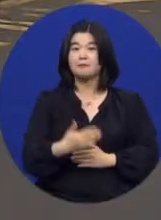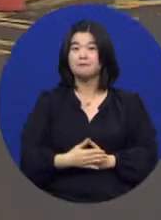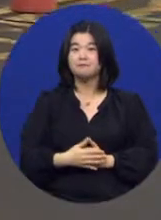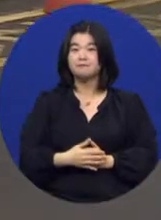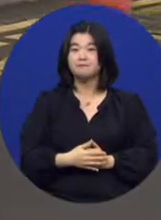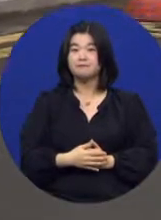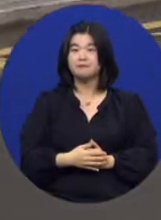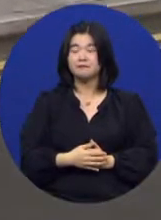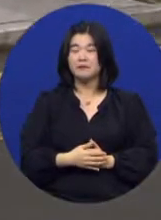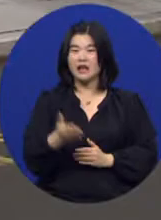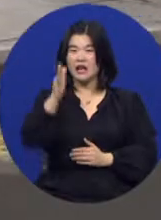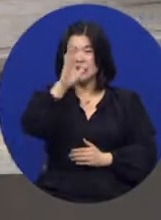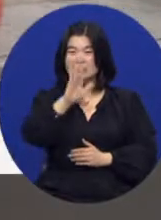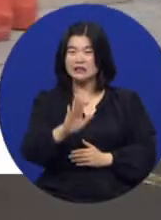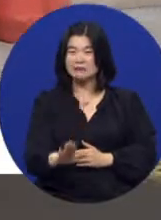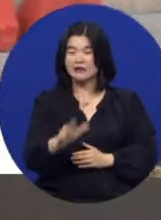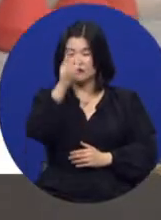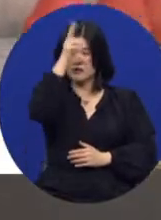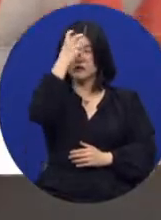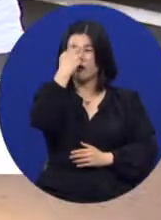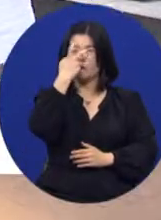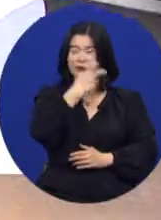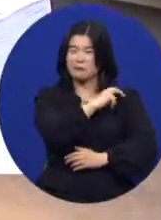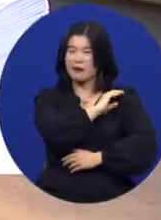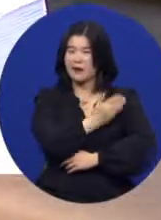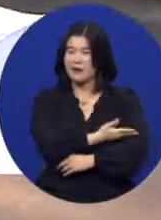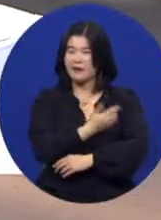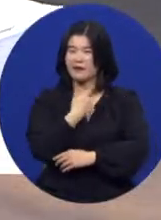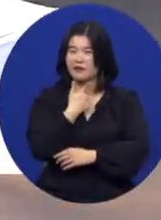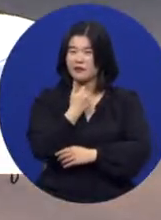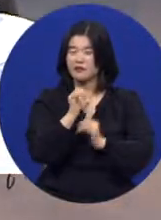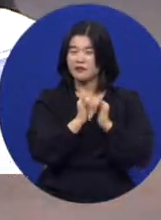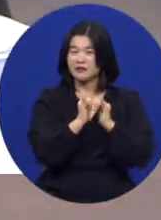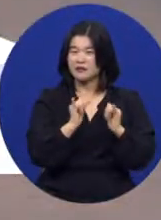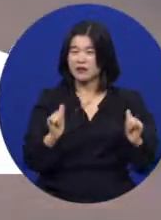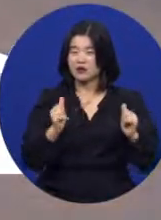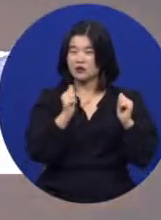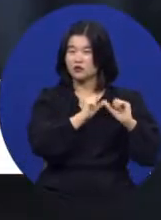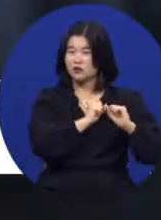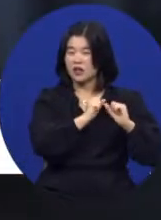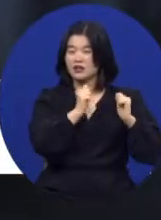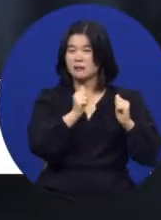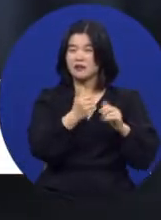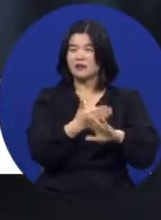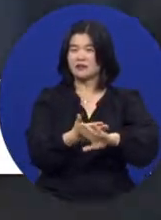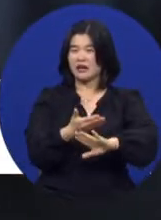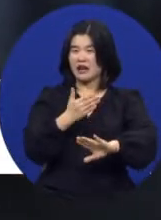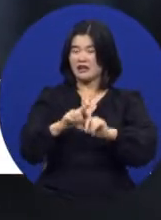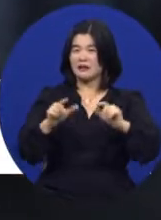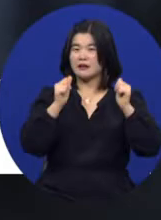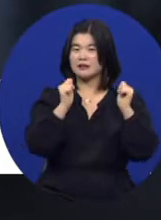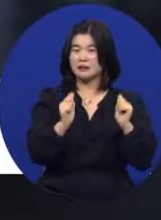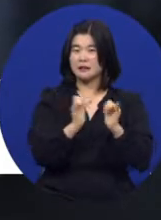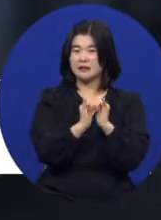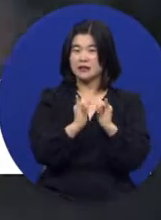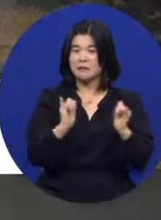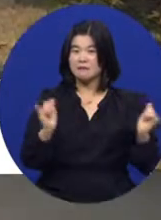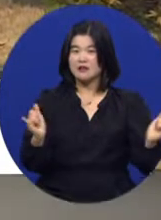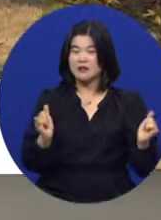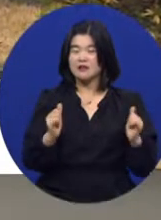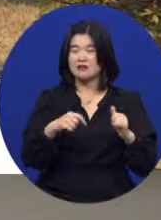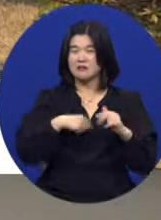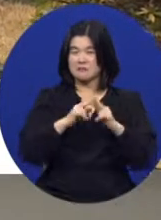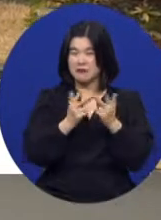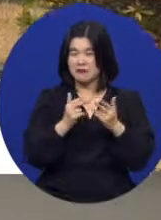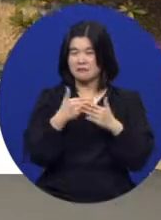됐습니다. 하지만 검찰이 직권으로 재심을 청구하는 군사재판 수용인과 달리 일반 재판 수용인들은